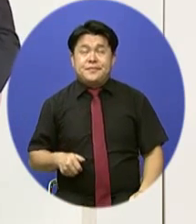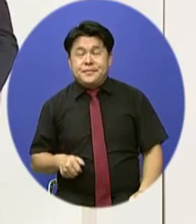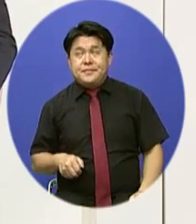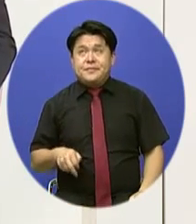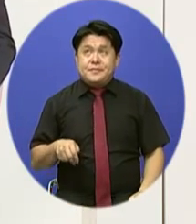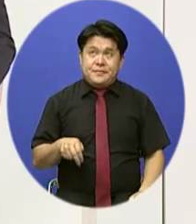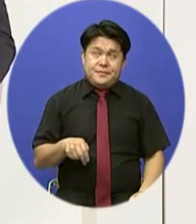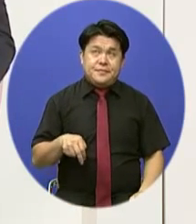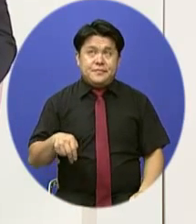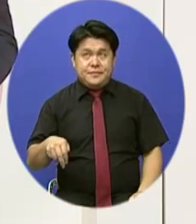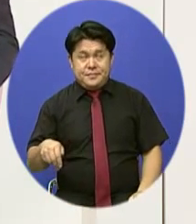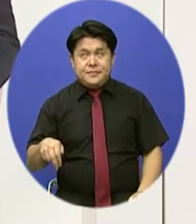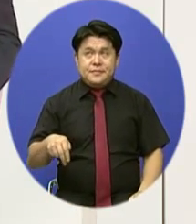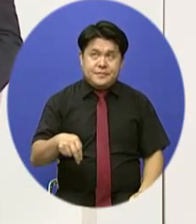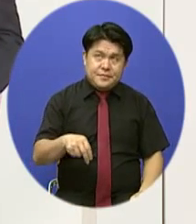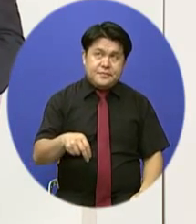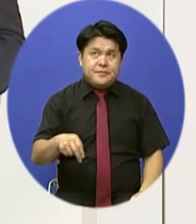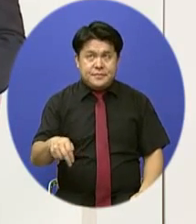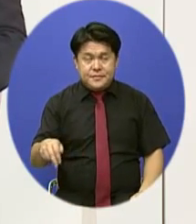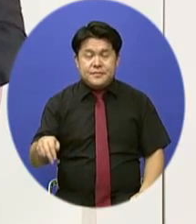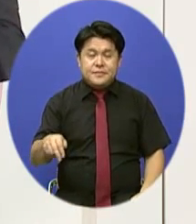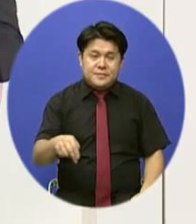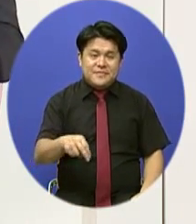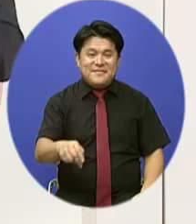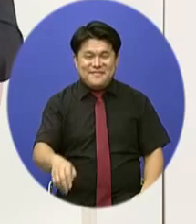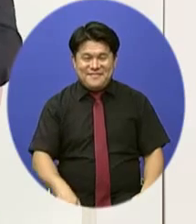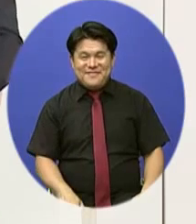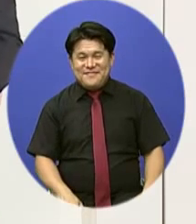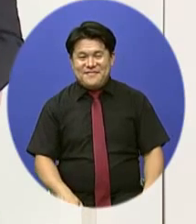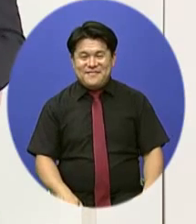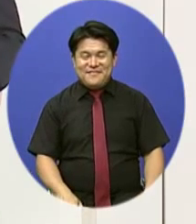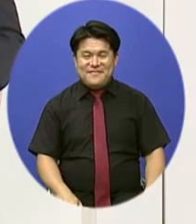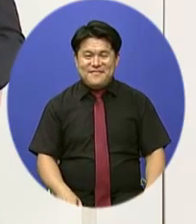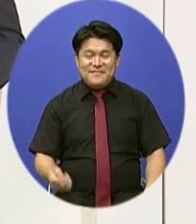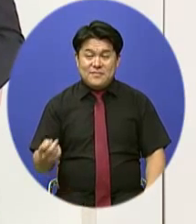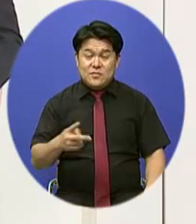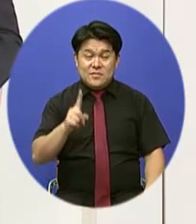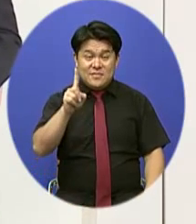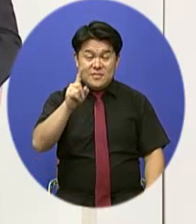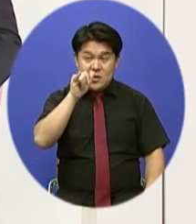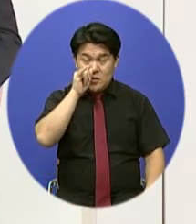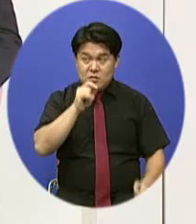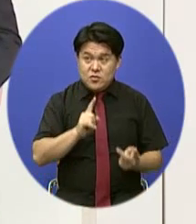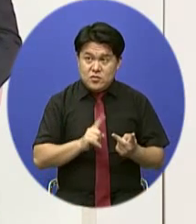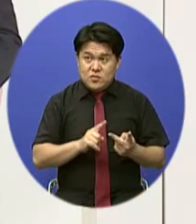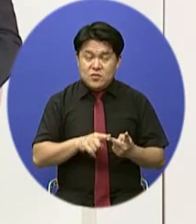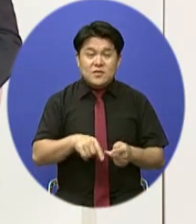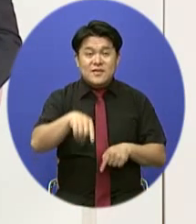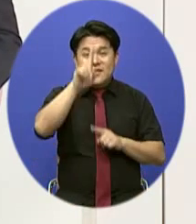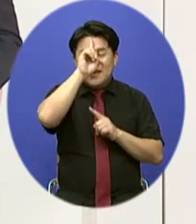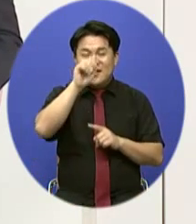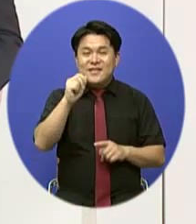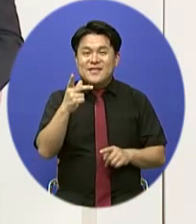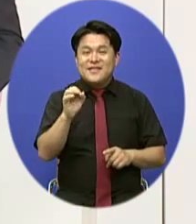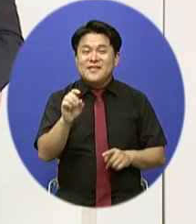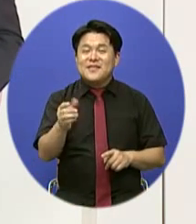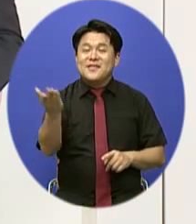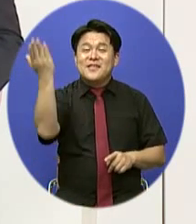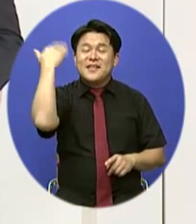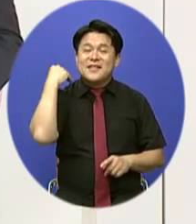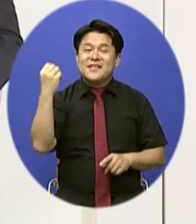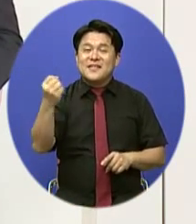시간 날 때마다 아. 예 그리고 이제 그 또 하나 있어요. 그 저기 이효정님이 그 전에 말씀했을 때